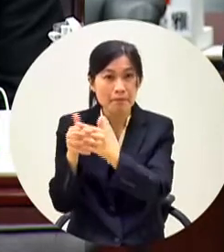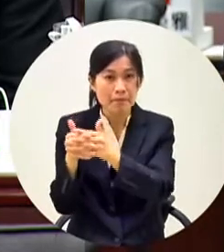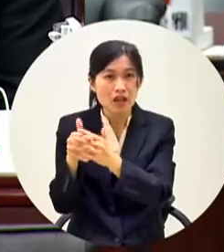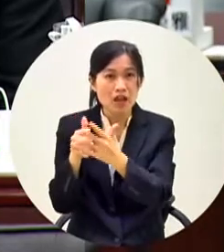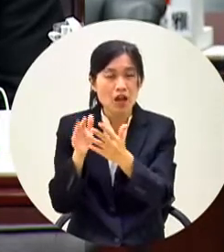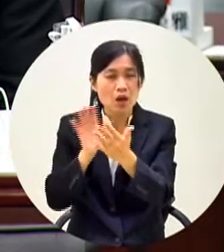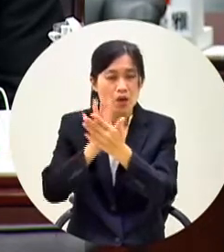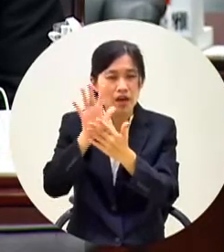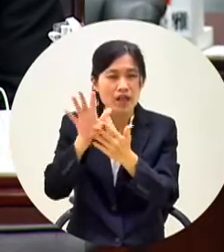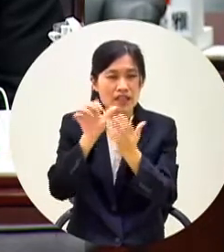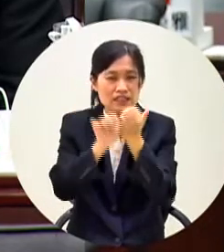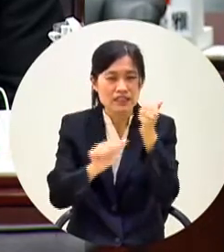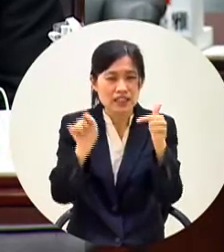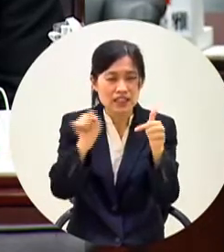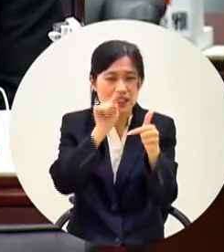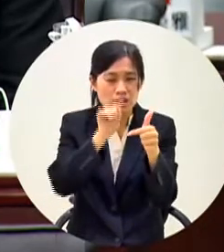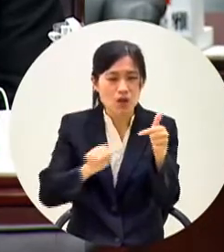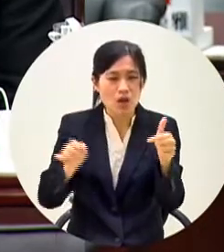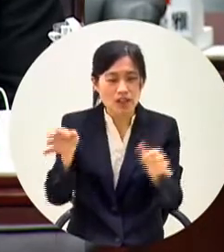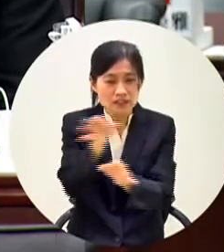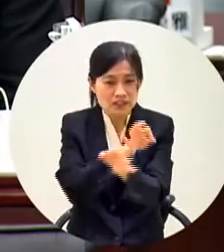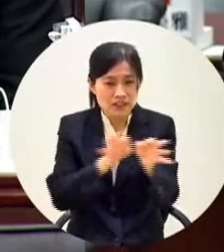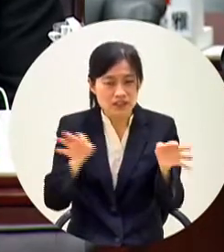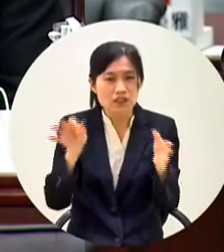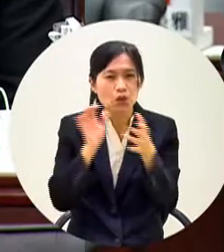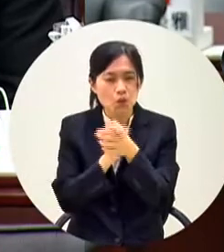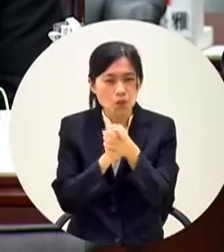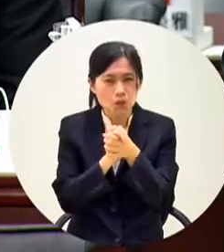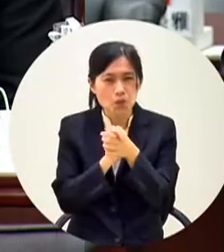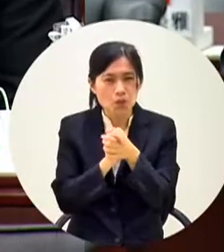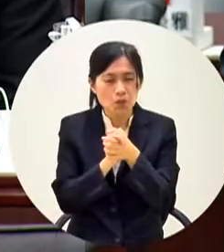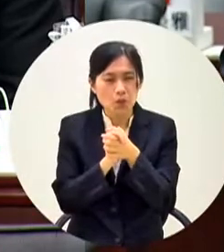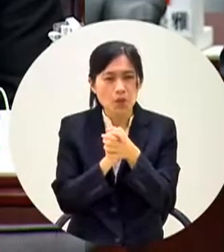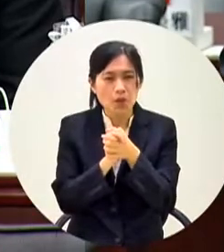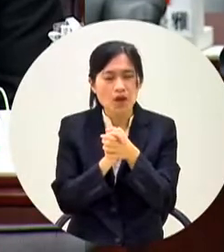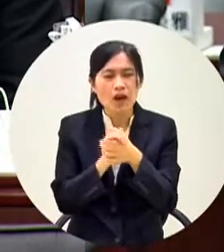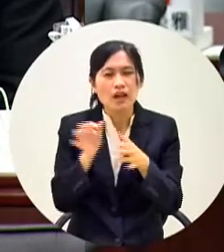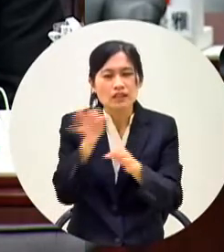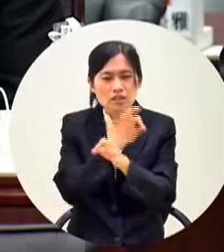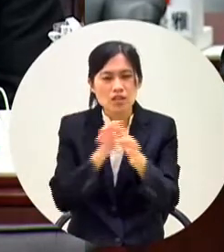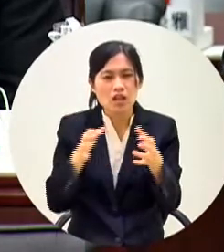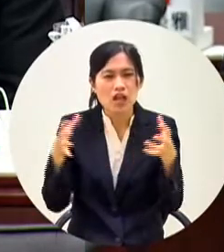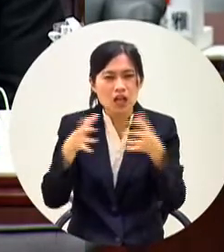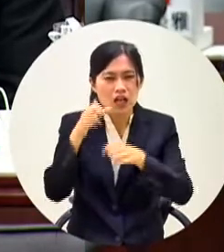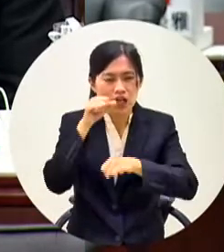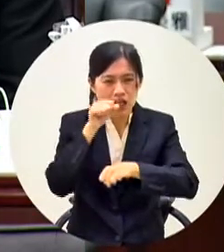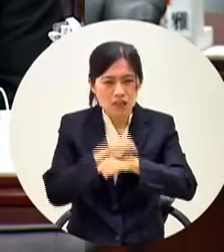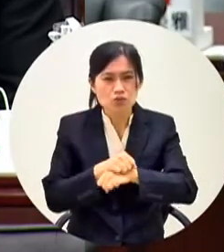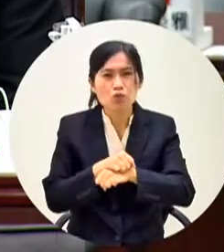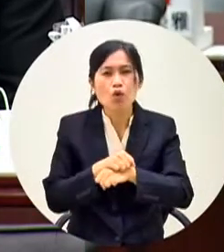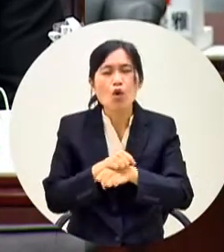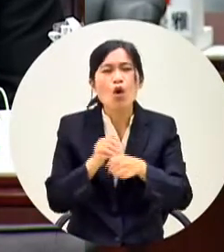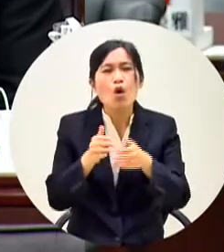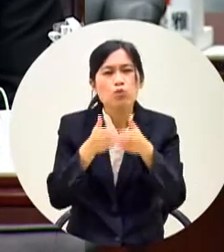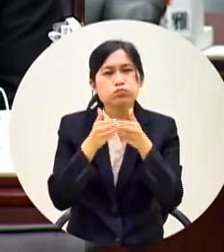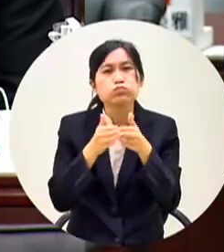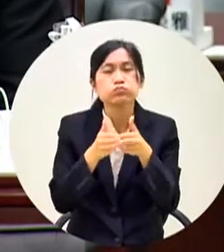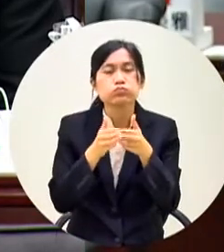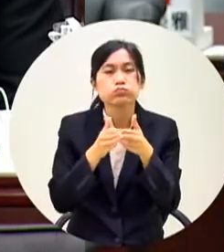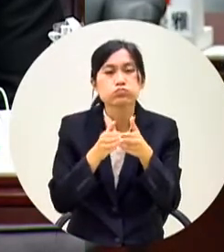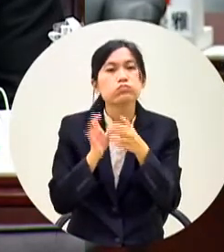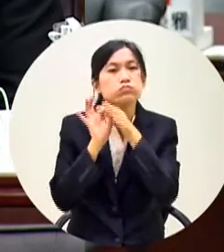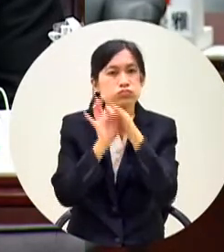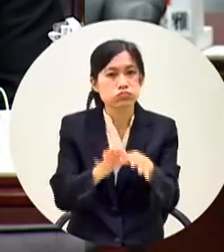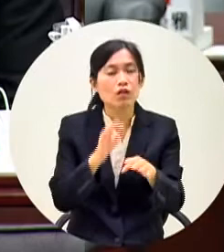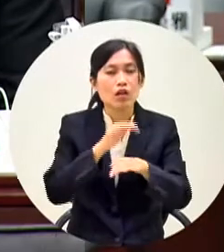的经济伙伴的关系建立也好，或者是经贸的这个合作，这个是必然的一个趋势啊。啊，因